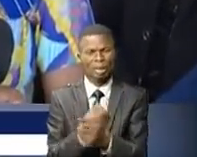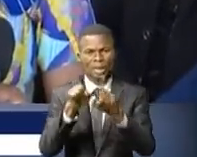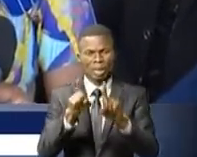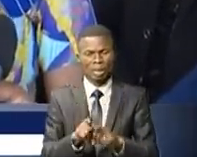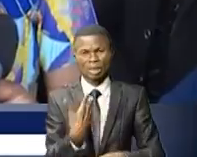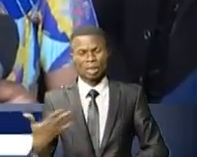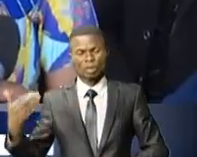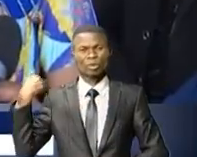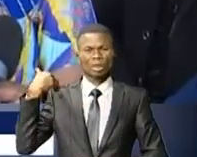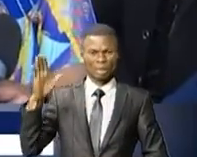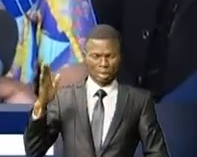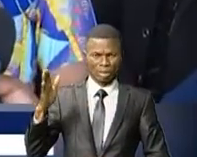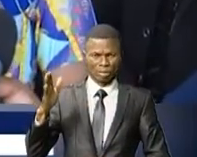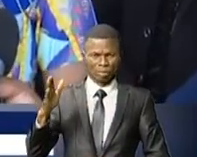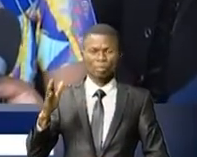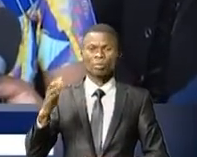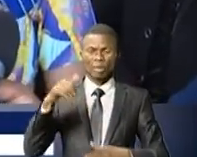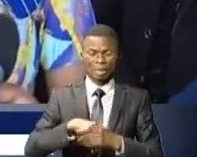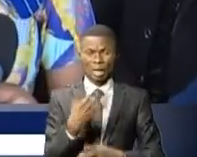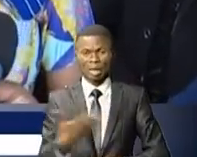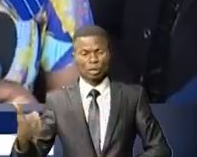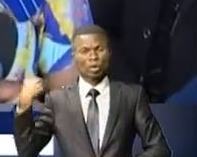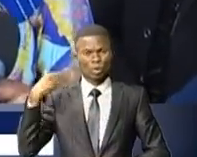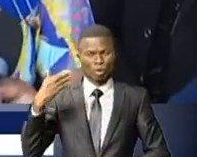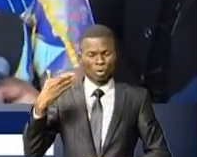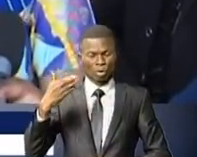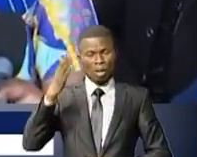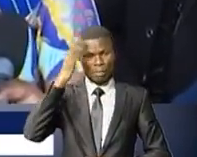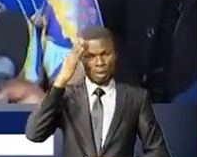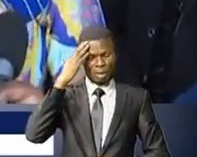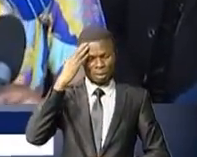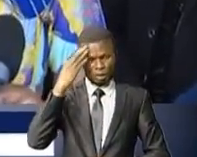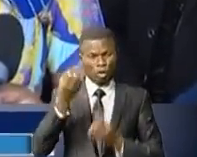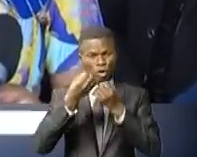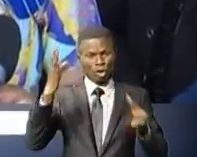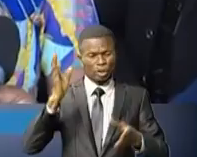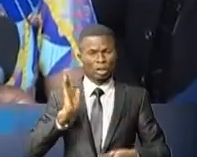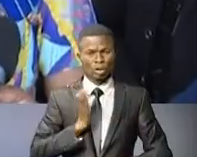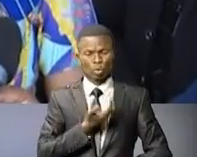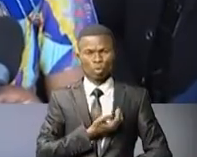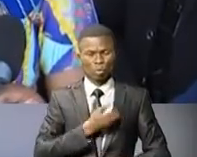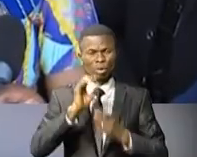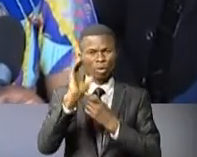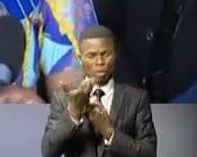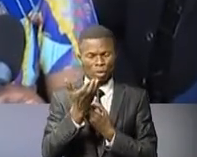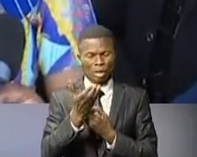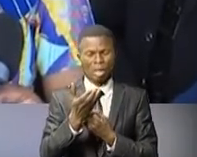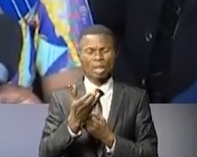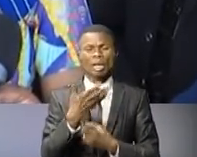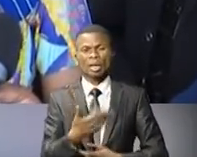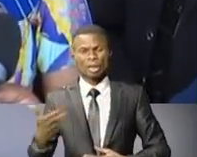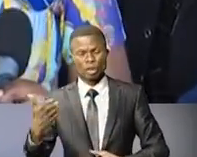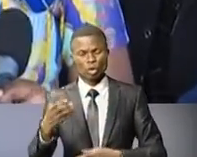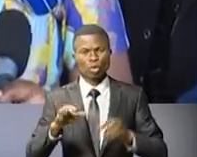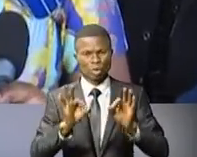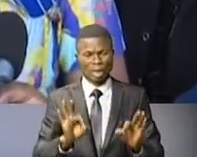biens publics. Mais dans ces biens publics, nous pensons à notre patrimoine culturel, notre patrimoine